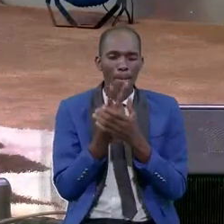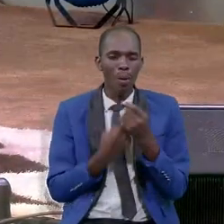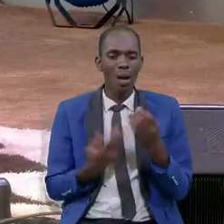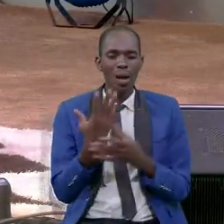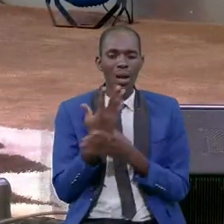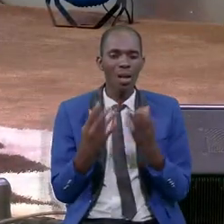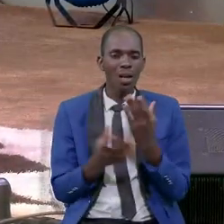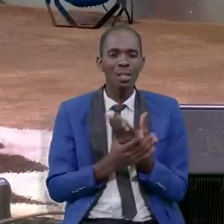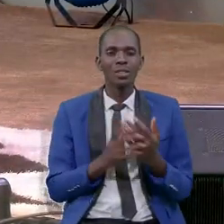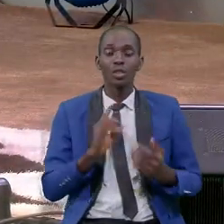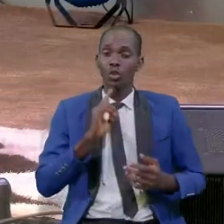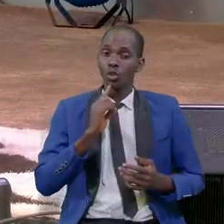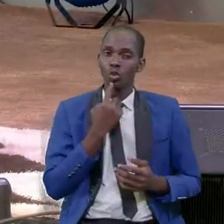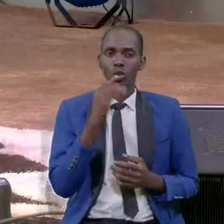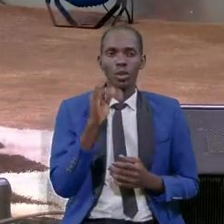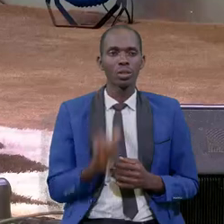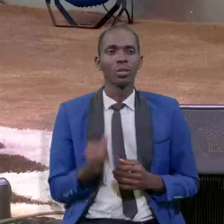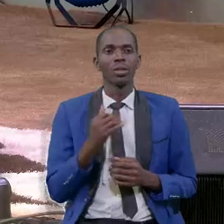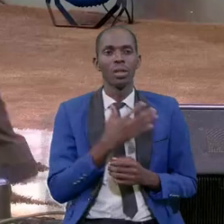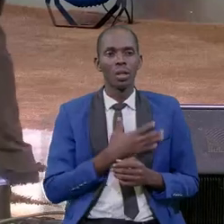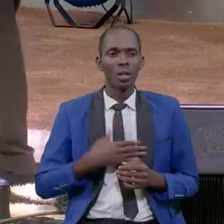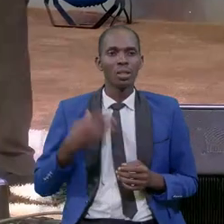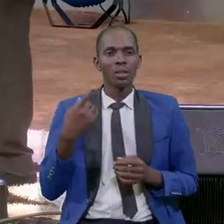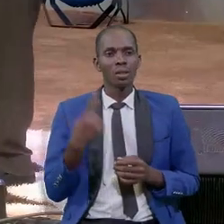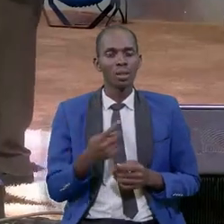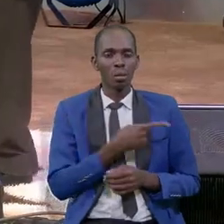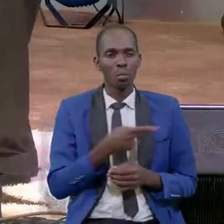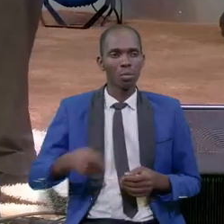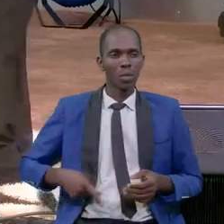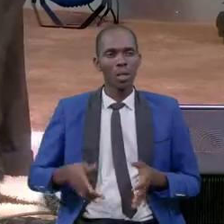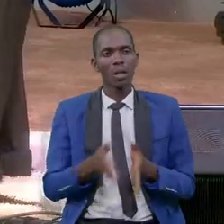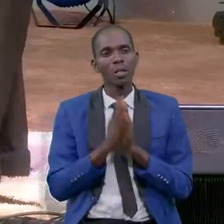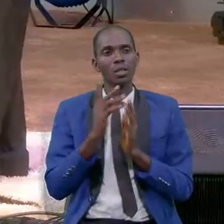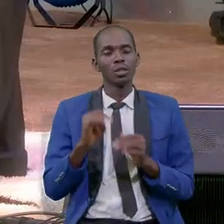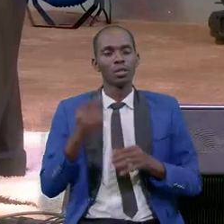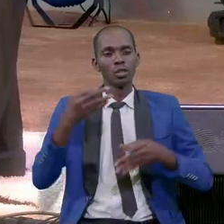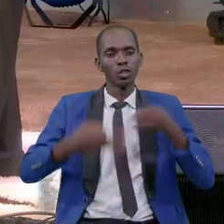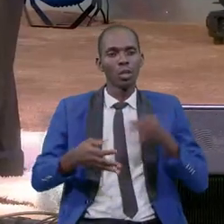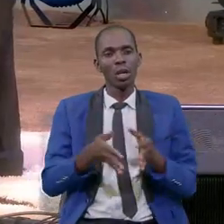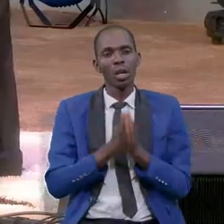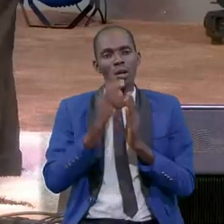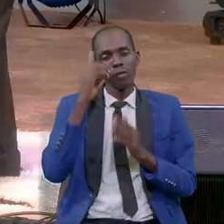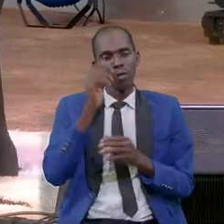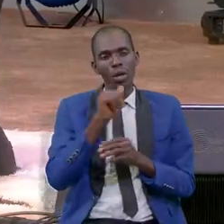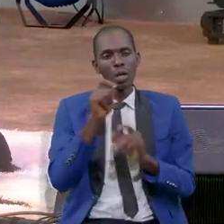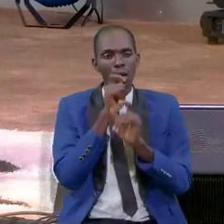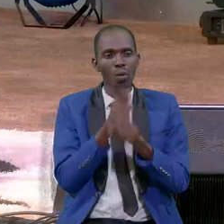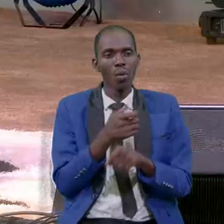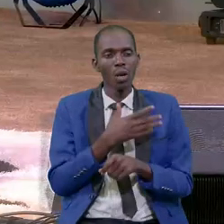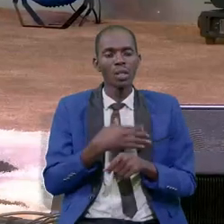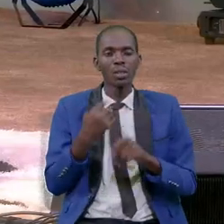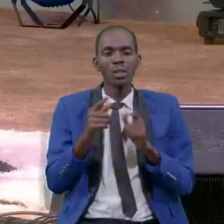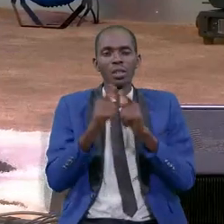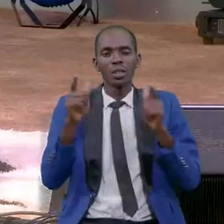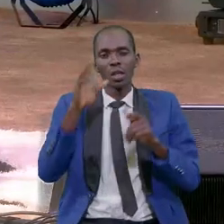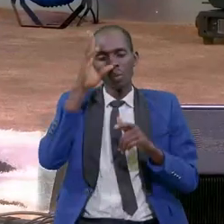prince a des exigences. Le juge réclame un salaire. Le grand manifeste